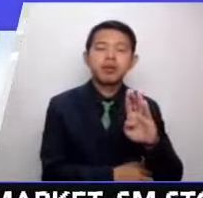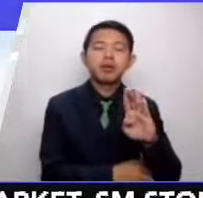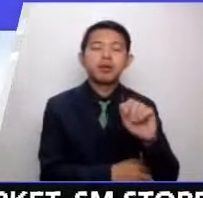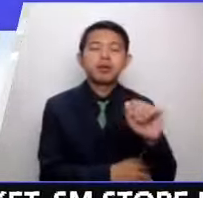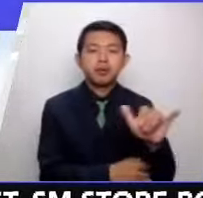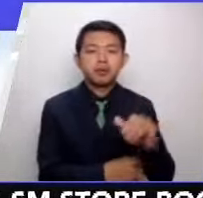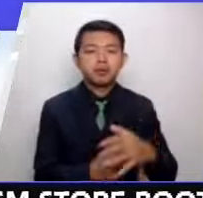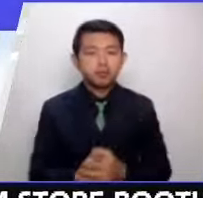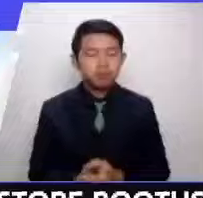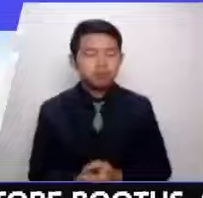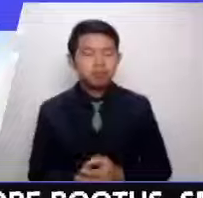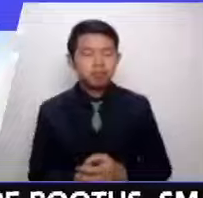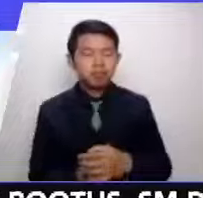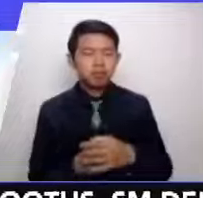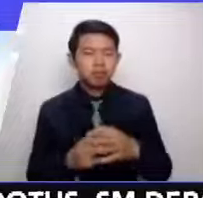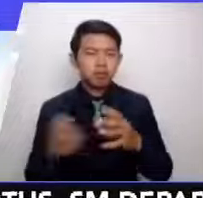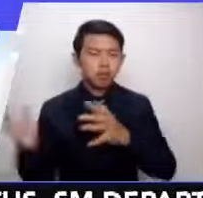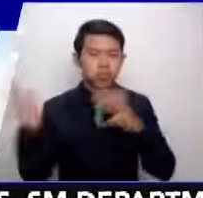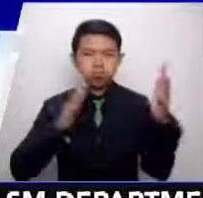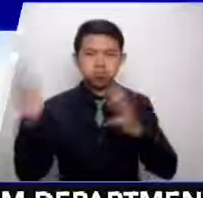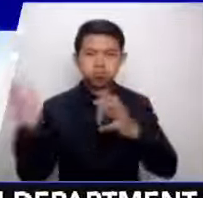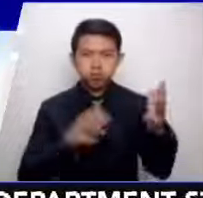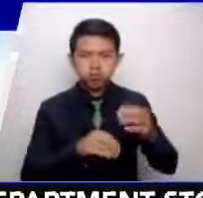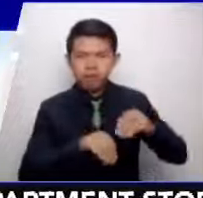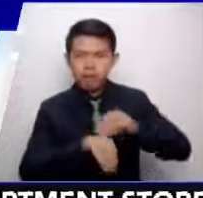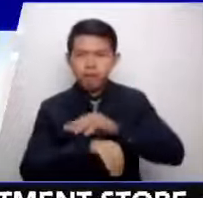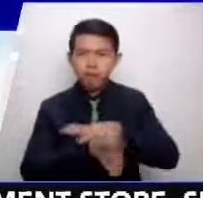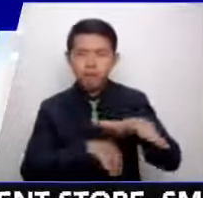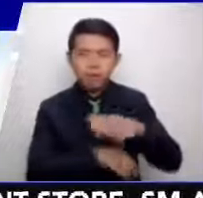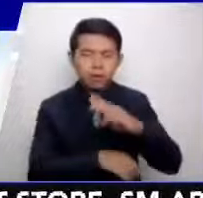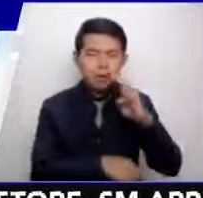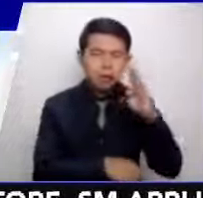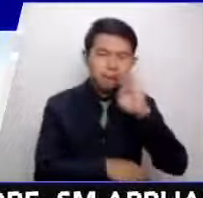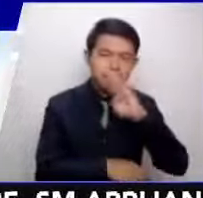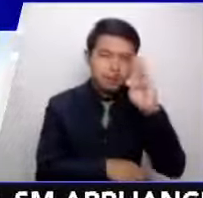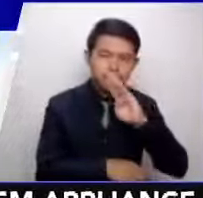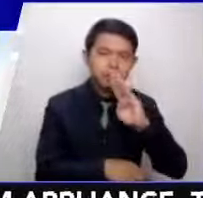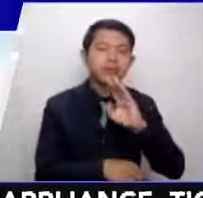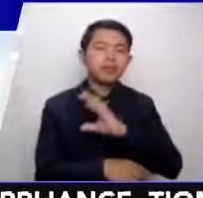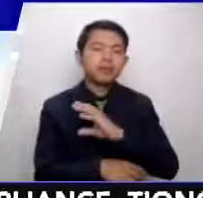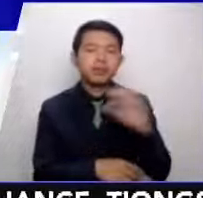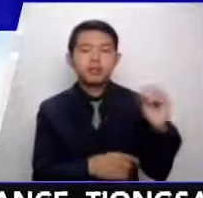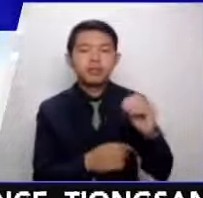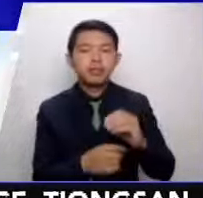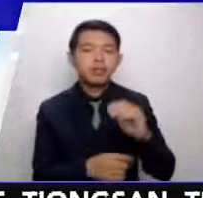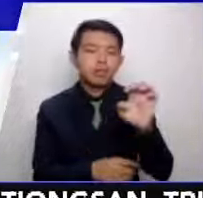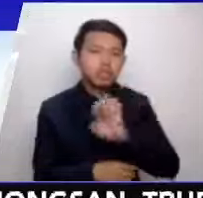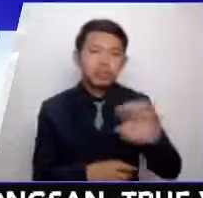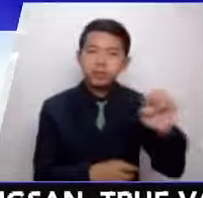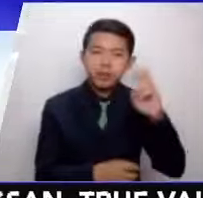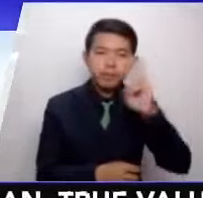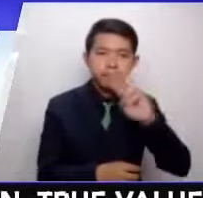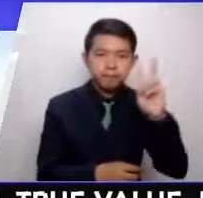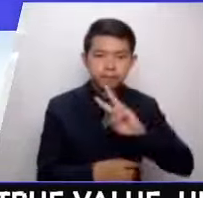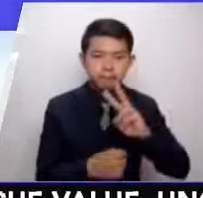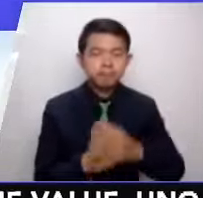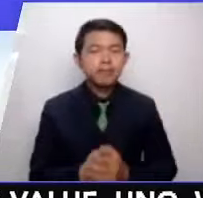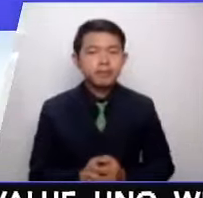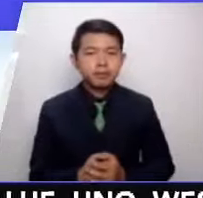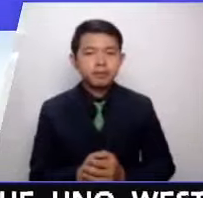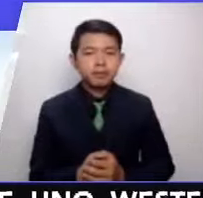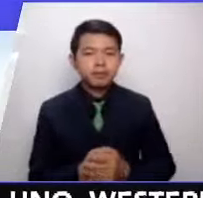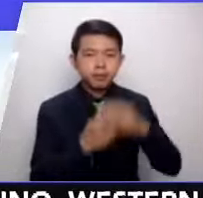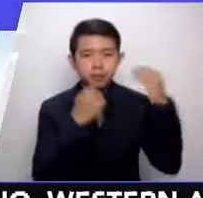sa Bicol Region, Quezon at Eastern Visayas. Trough naman ng bagyo ang nakaaapekto sa iba pang bahagi ng Luzon at